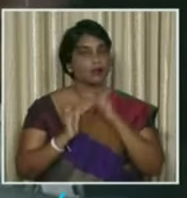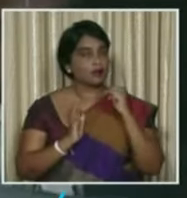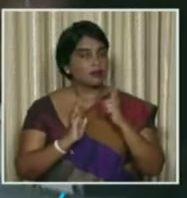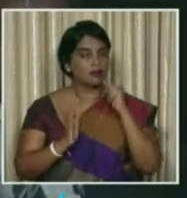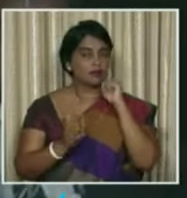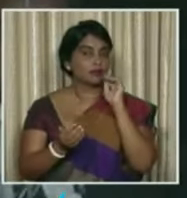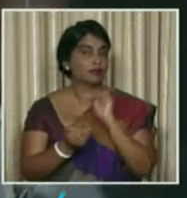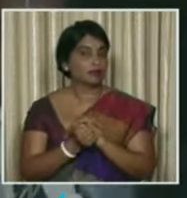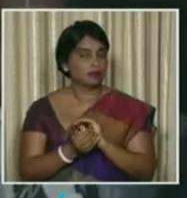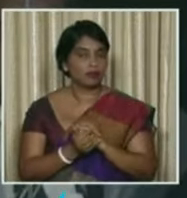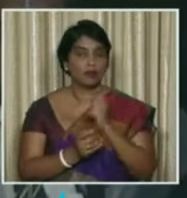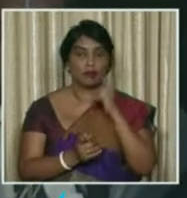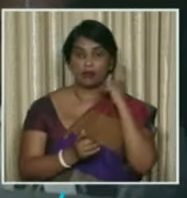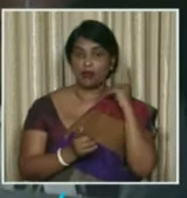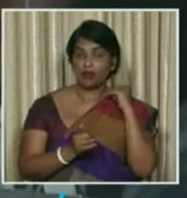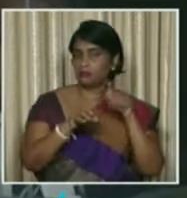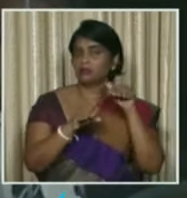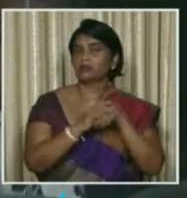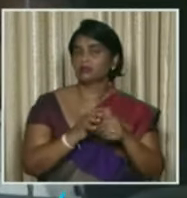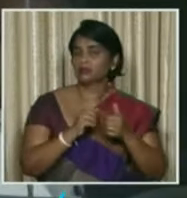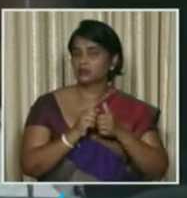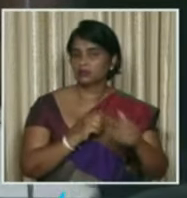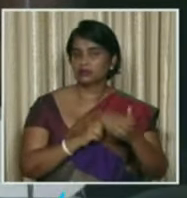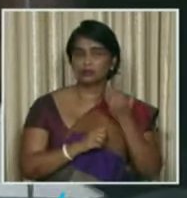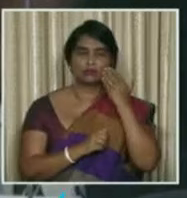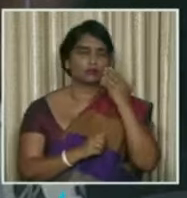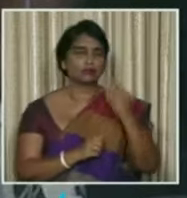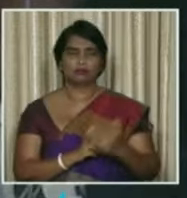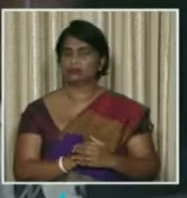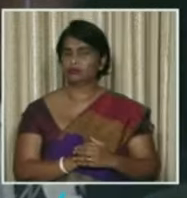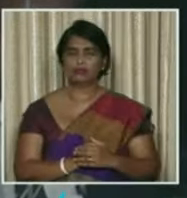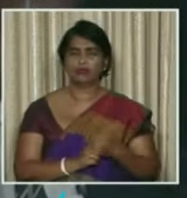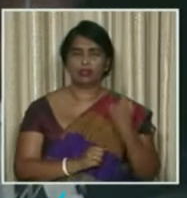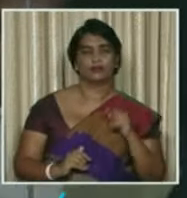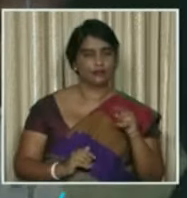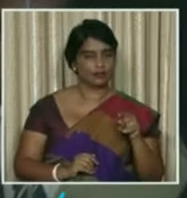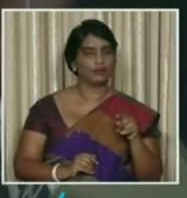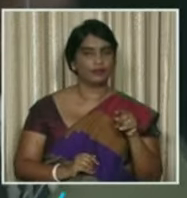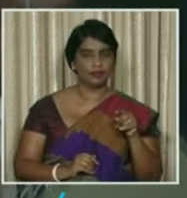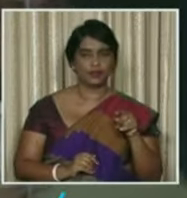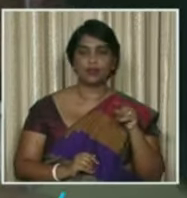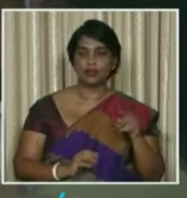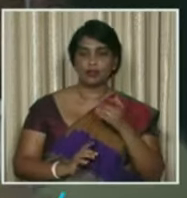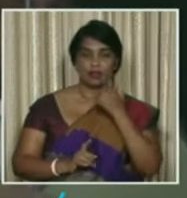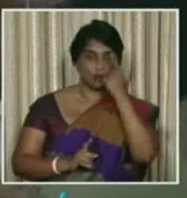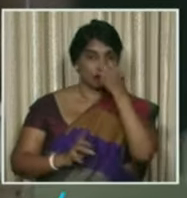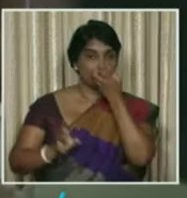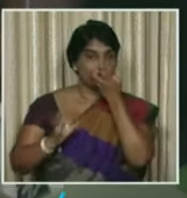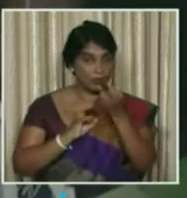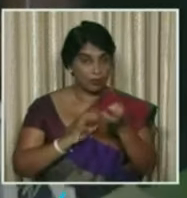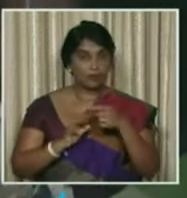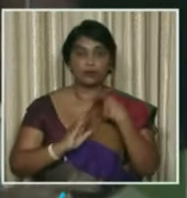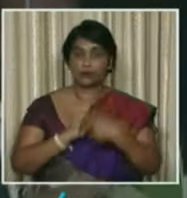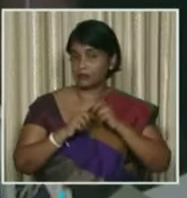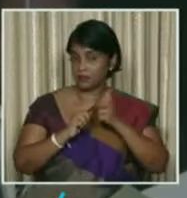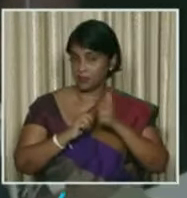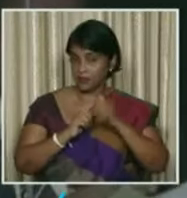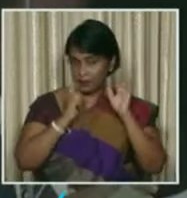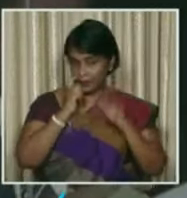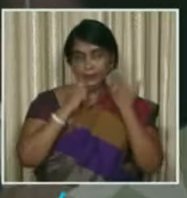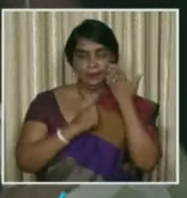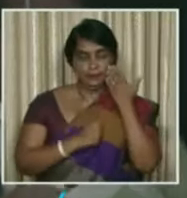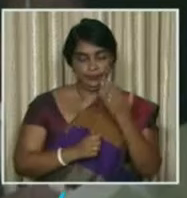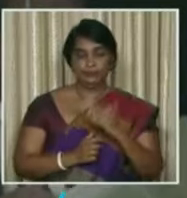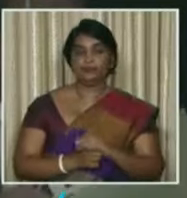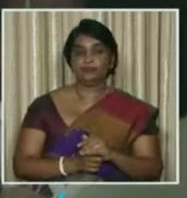ගැන හා ආරක්ෂක හමුදාවල පැවැත්ම ගැන දැක්වූයේ ඉතා අලස වූ ආකල්පයක්. පාස්කු ප්‍රහාර වැනි දේවල් මේ රටේ සිද්ධ වෙනකොට අපි